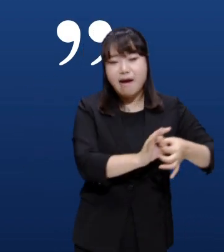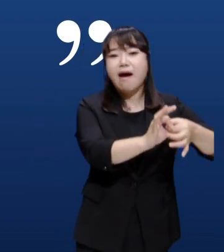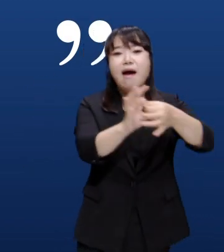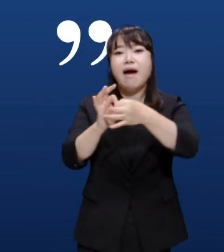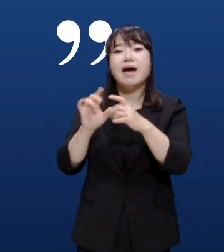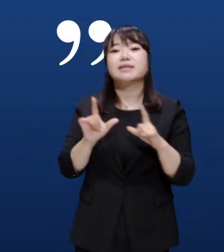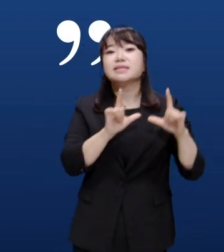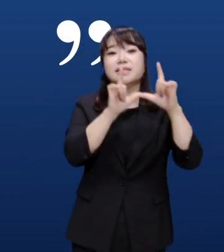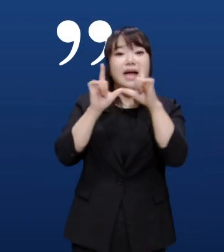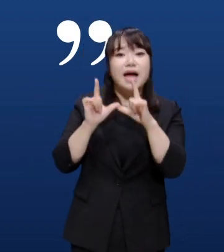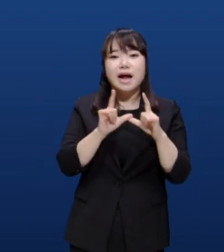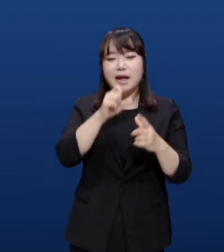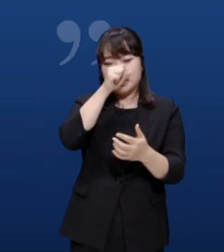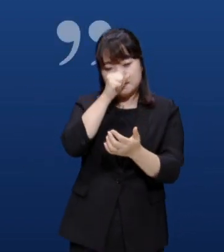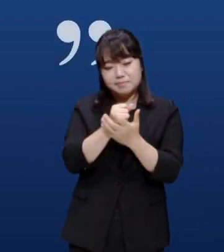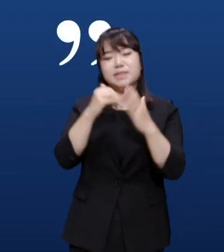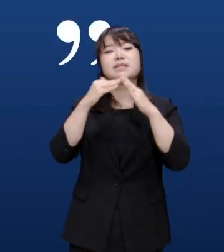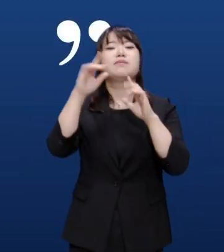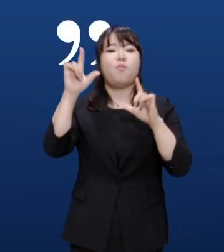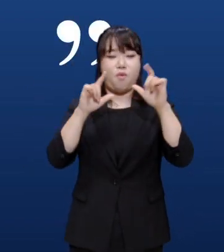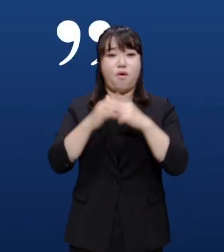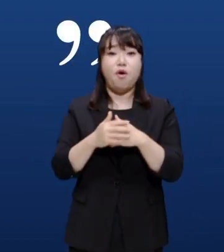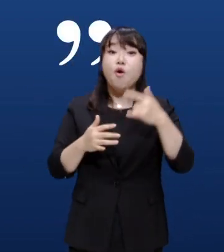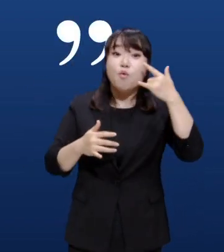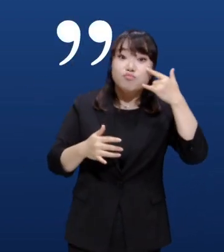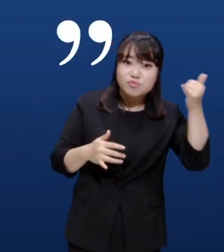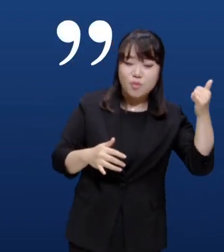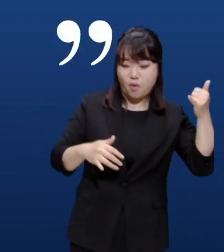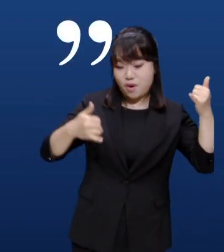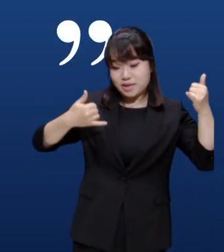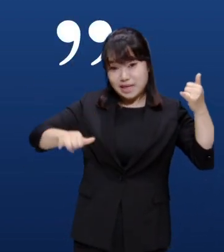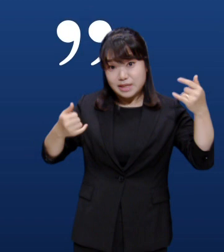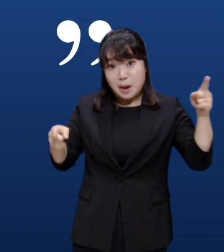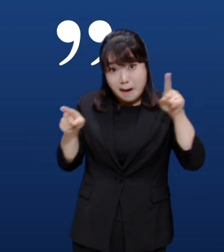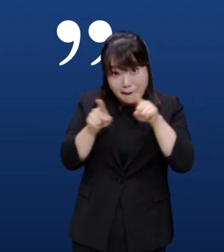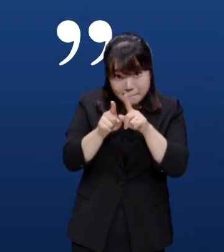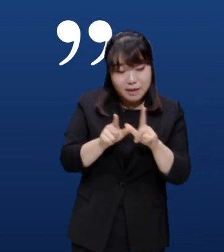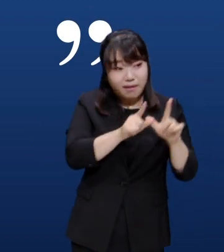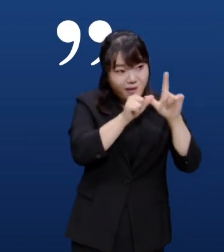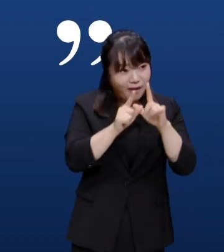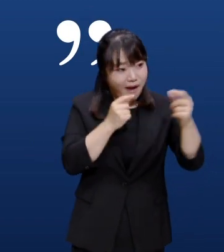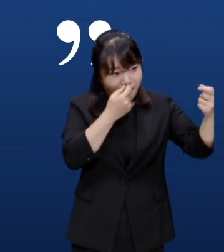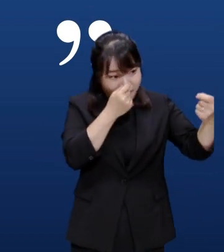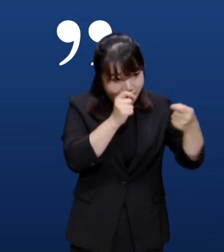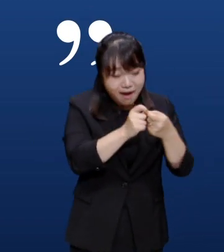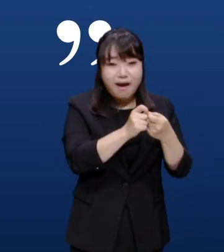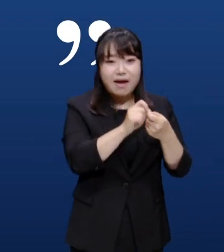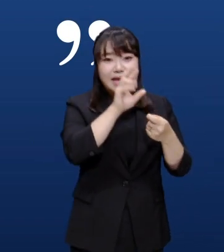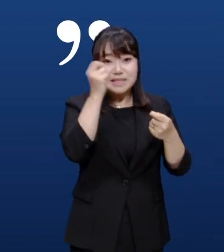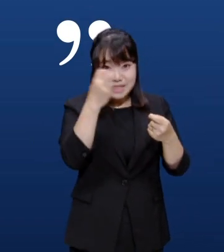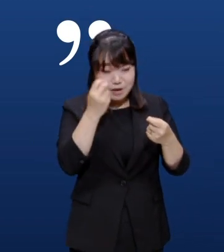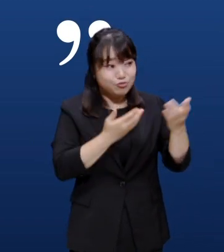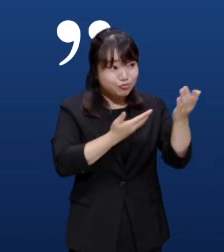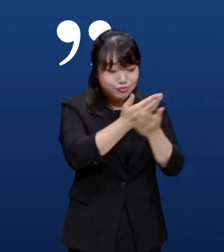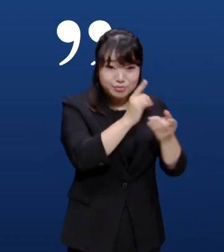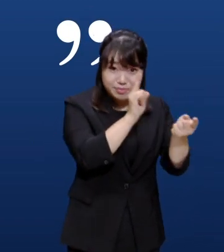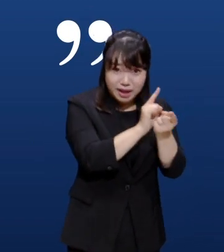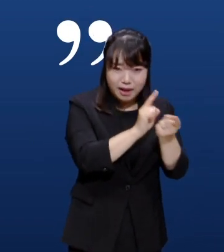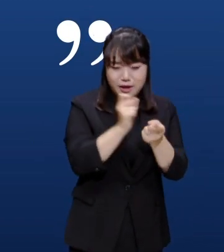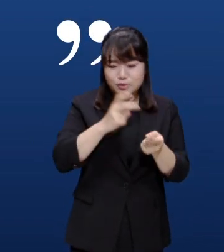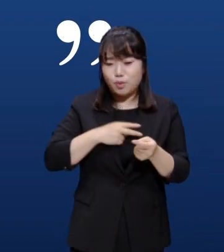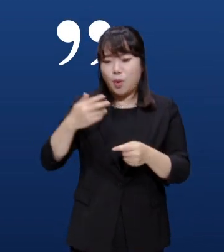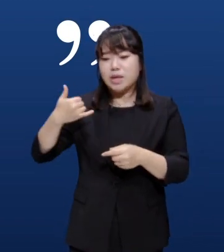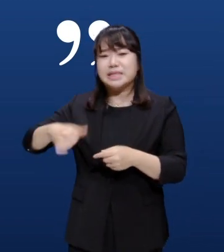모델로 추진하겠다며 부모님은 자녀와 가까이 살면서 외로움 등을 덜고 자녀는 급하게 아이를 맡겨야 할